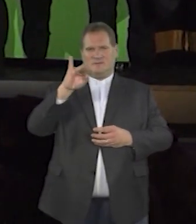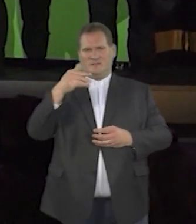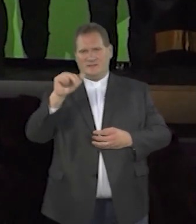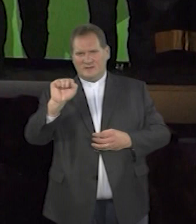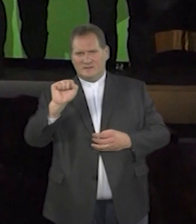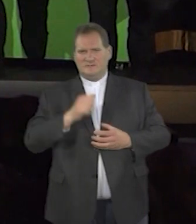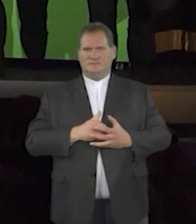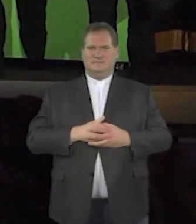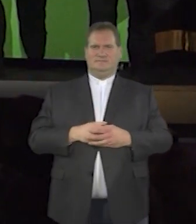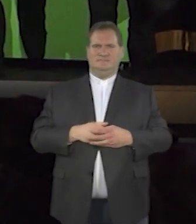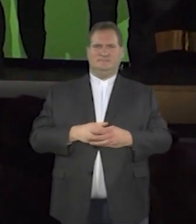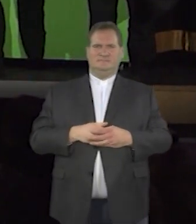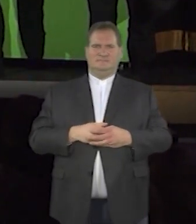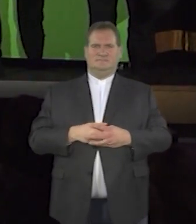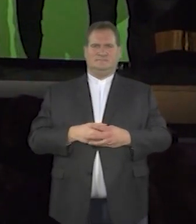Piesik-Kępner.